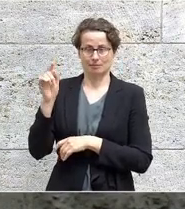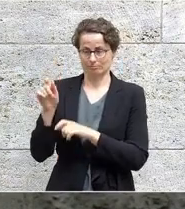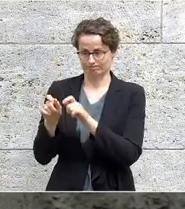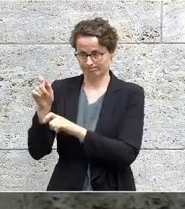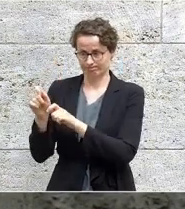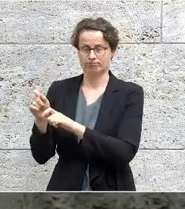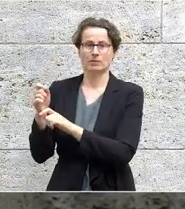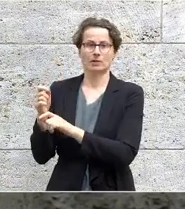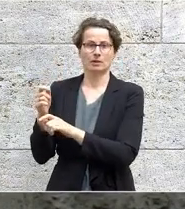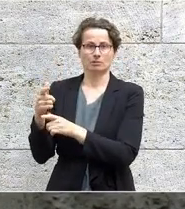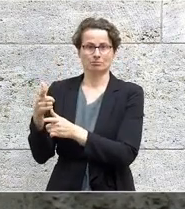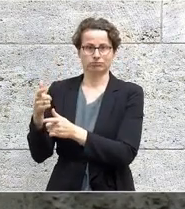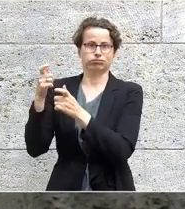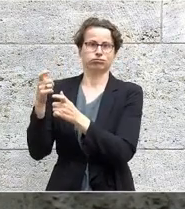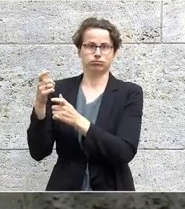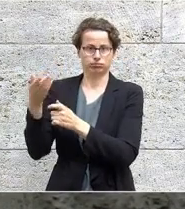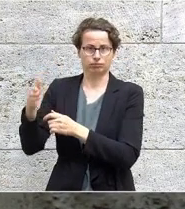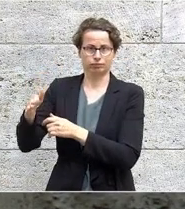mussten.